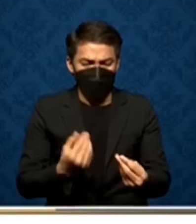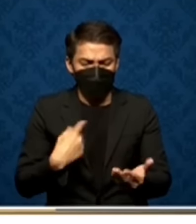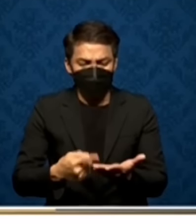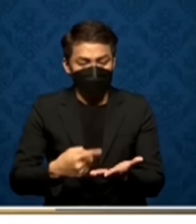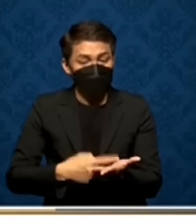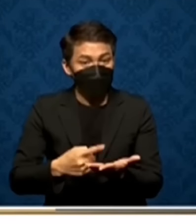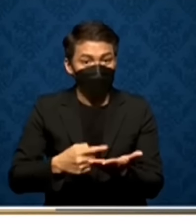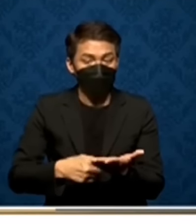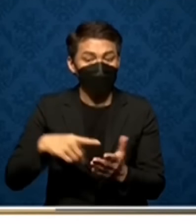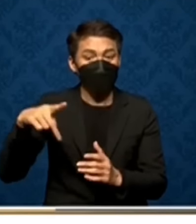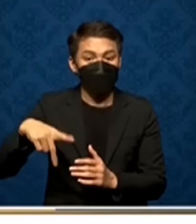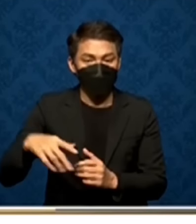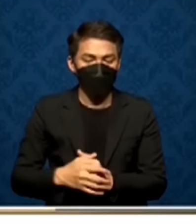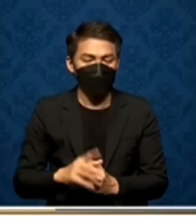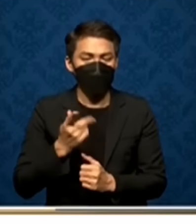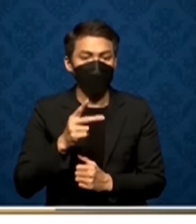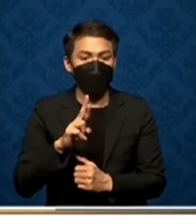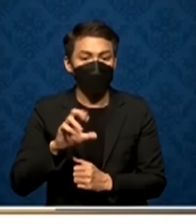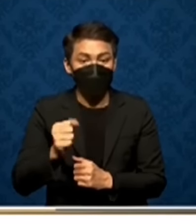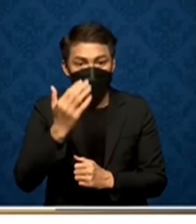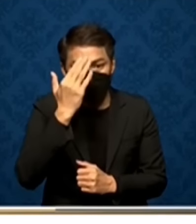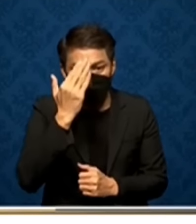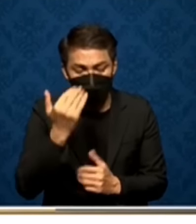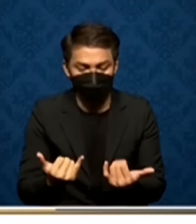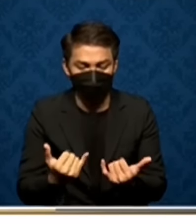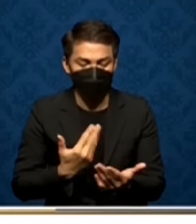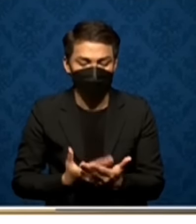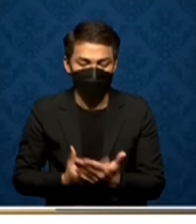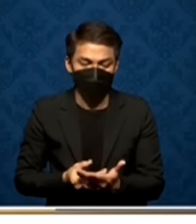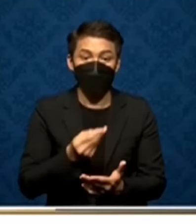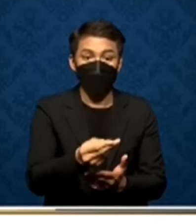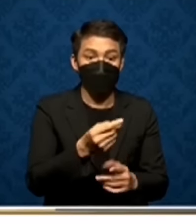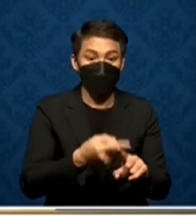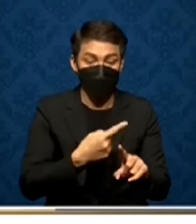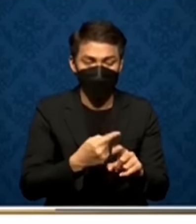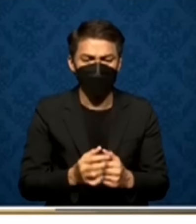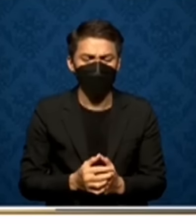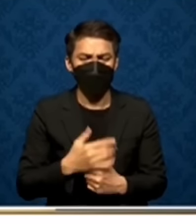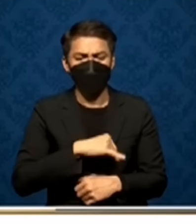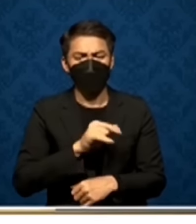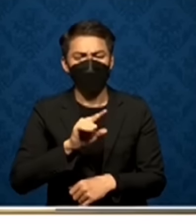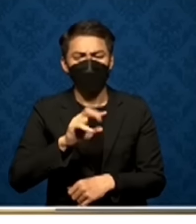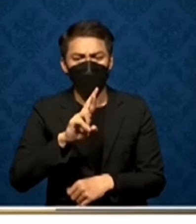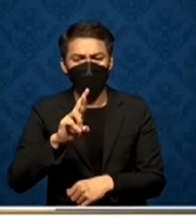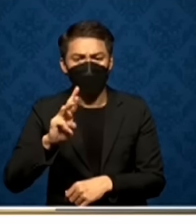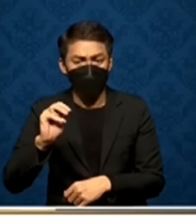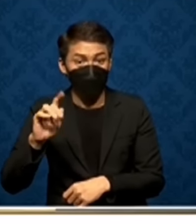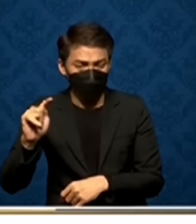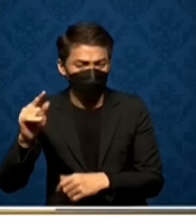เศษหรือเป็นครม.ส่วนหน้าที่ปรึกษาพิเศษได้รับเงินเดือนบางคนเป็นรัฐมนตรีแล้วก็ยังมีเ